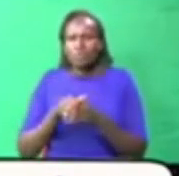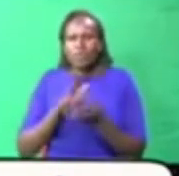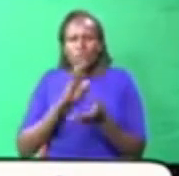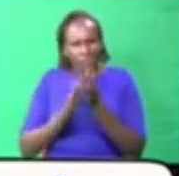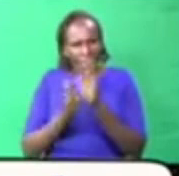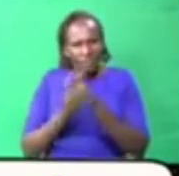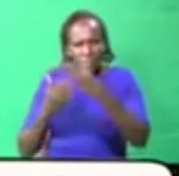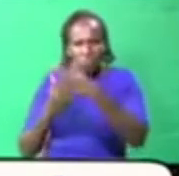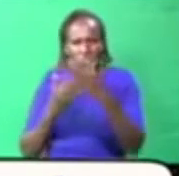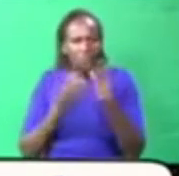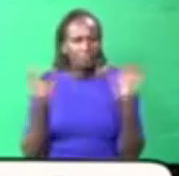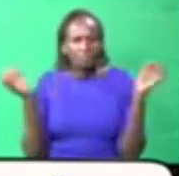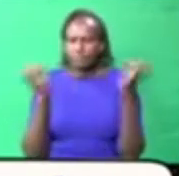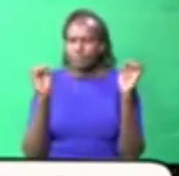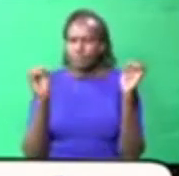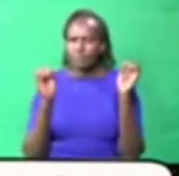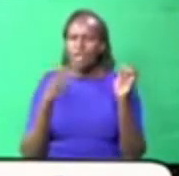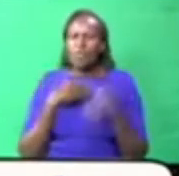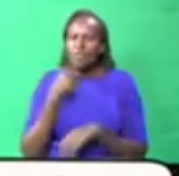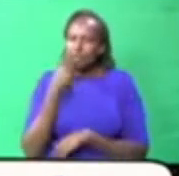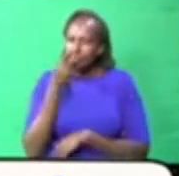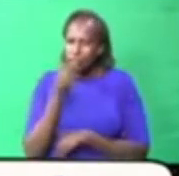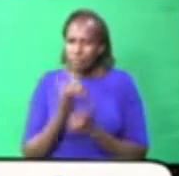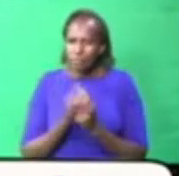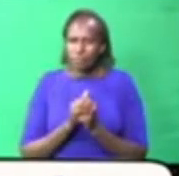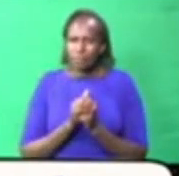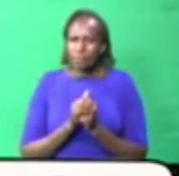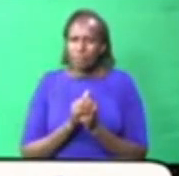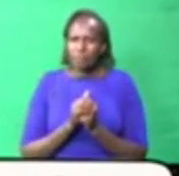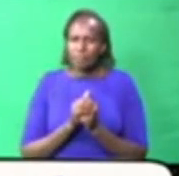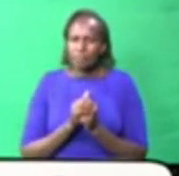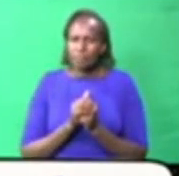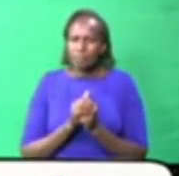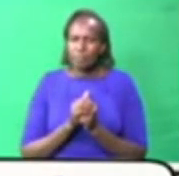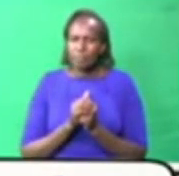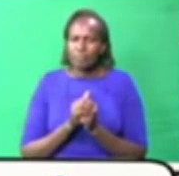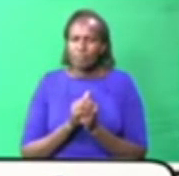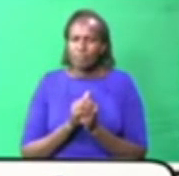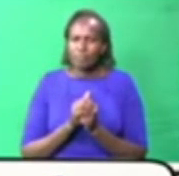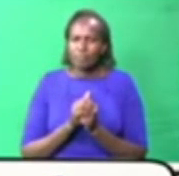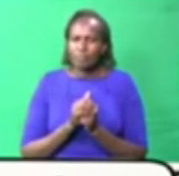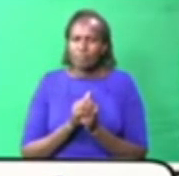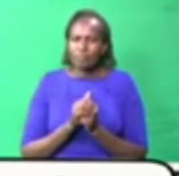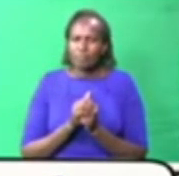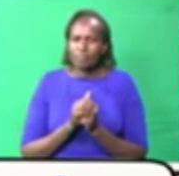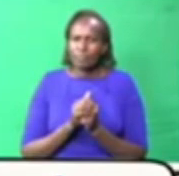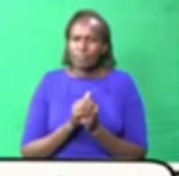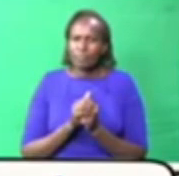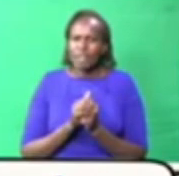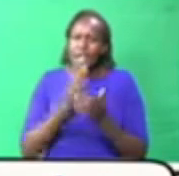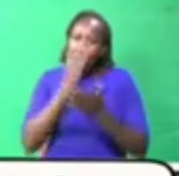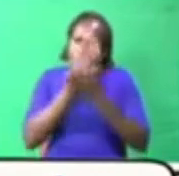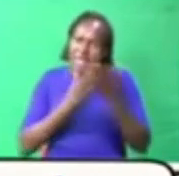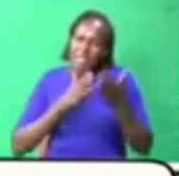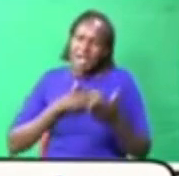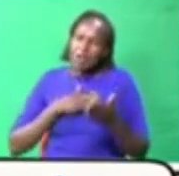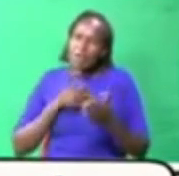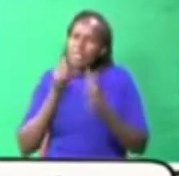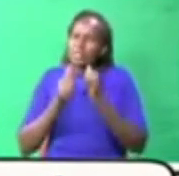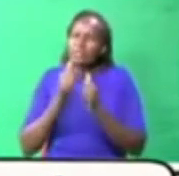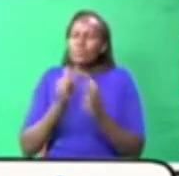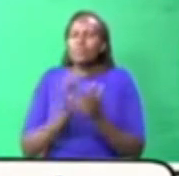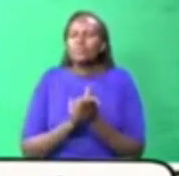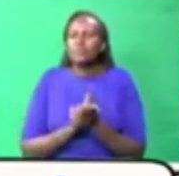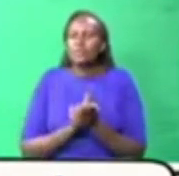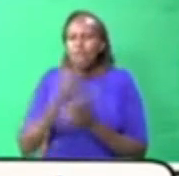kuzuiliwa. Na nikwambia hivi, hiyo sasa ni sehemu ya Mungu. Sasa sehemu yetu ni gani ili kwamba Mungu aweze kufanya kazi?